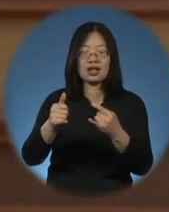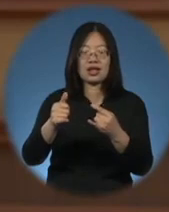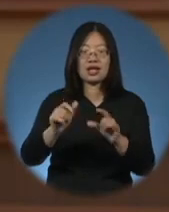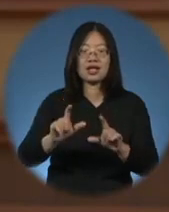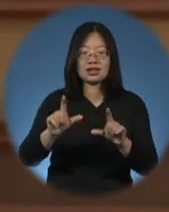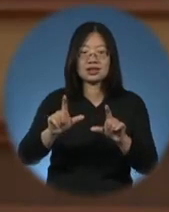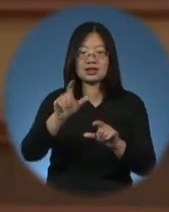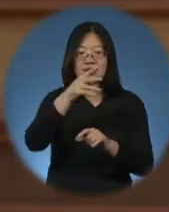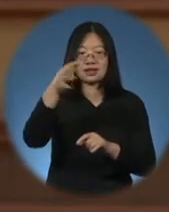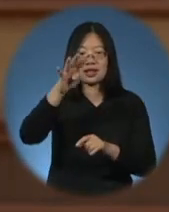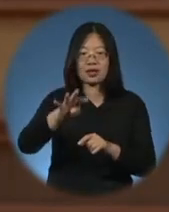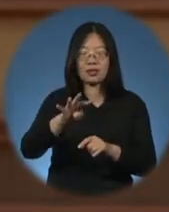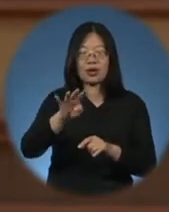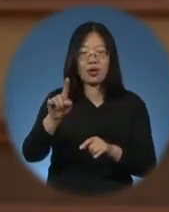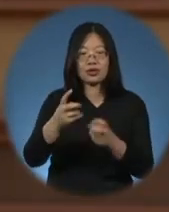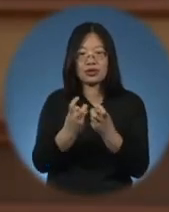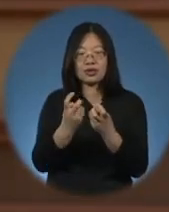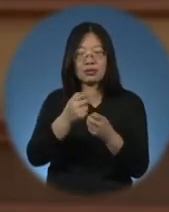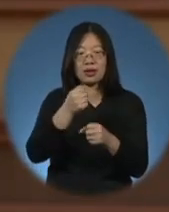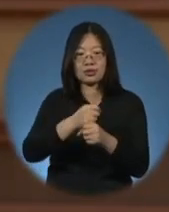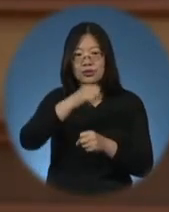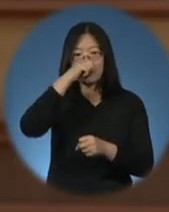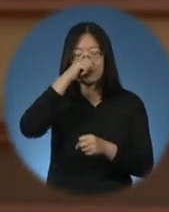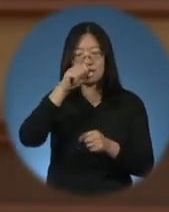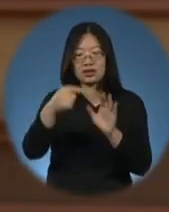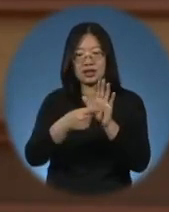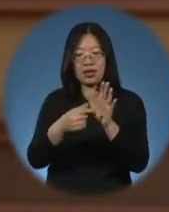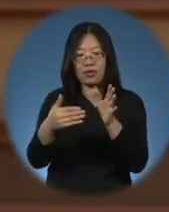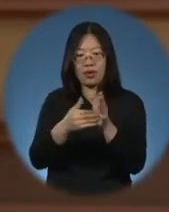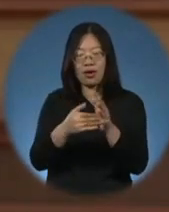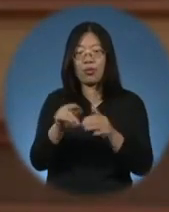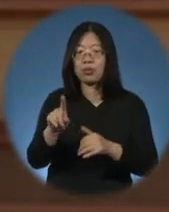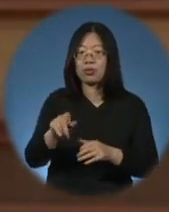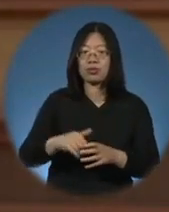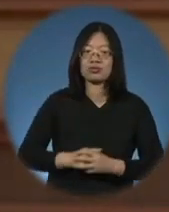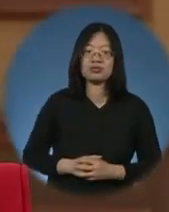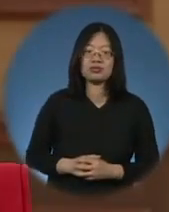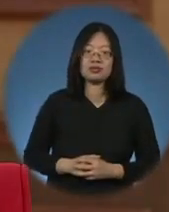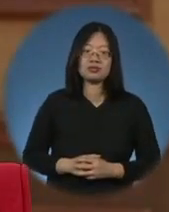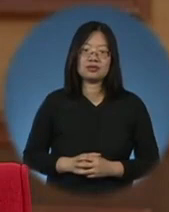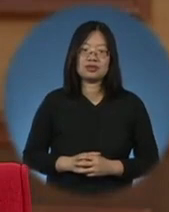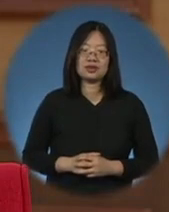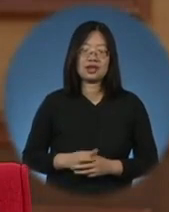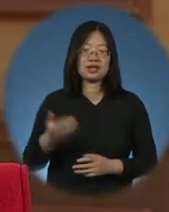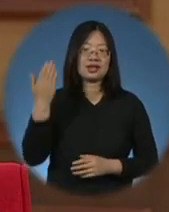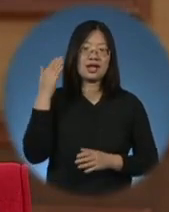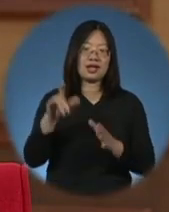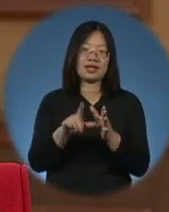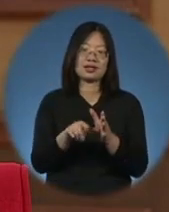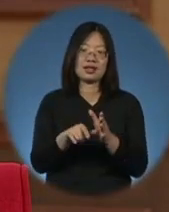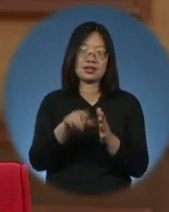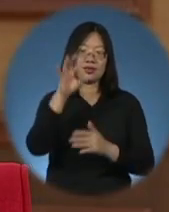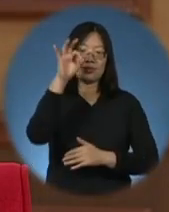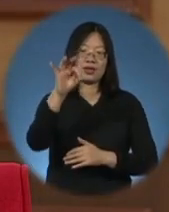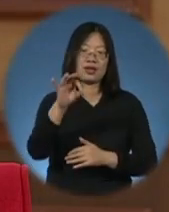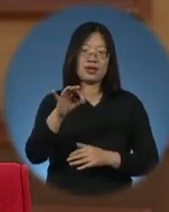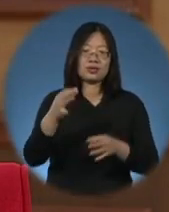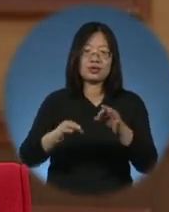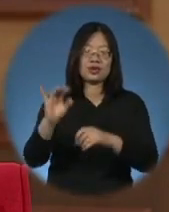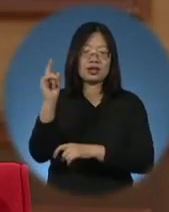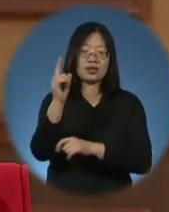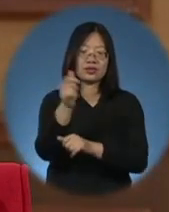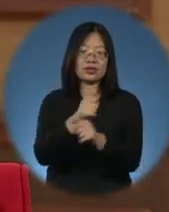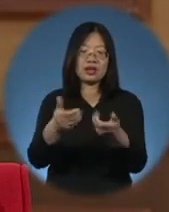어떻게 짜야 되는 것이 옳은지 예, 이런 예. 것도 들어있더라고요. 아, 예. 그건 또 어떤 겁니까? 당시에